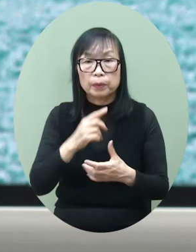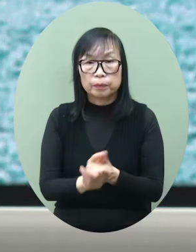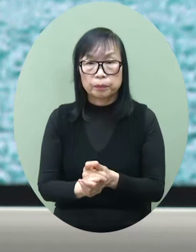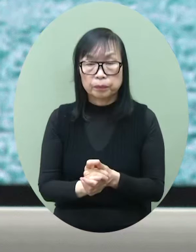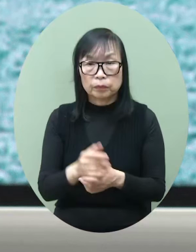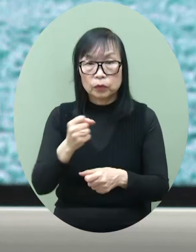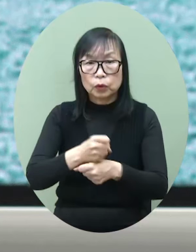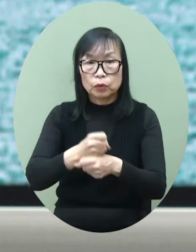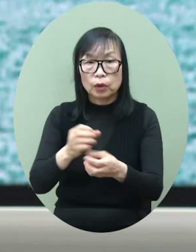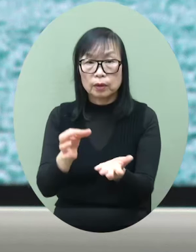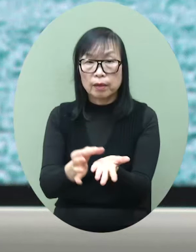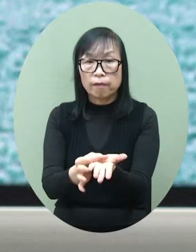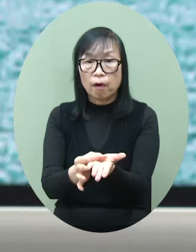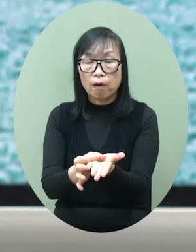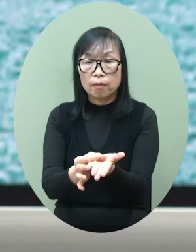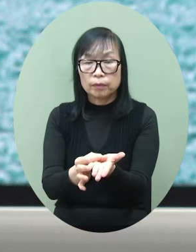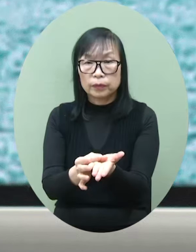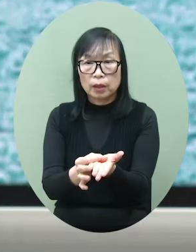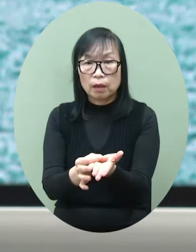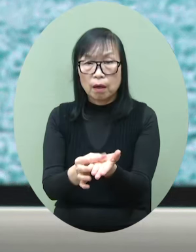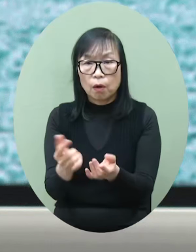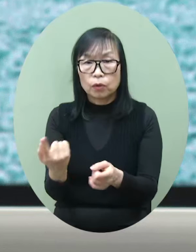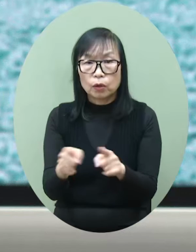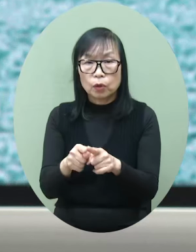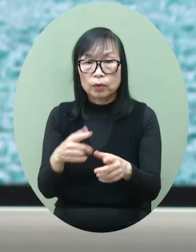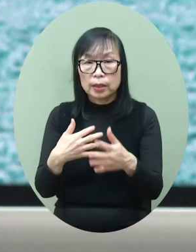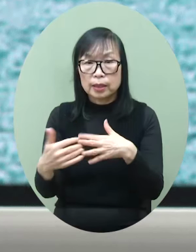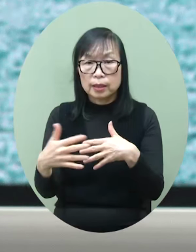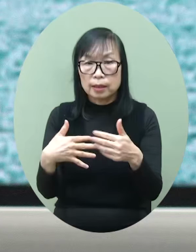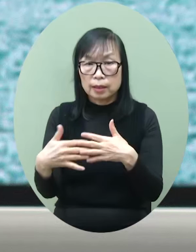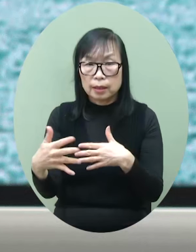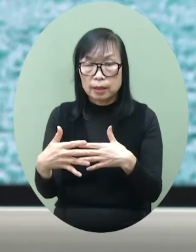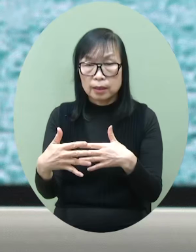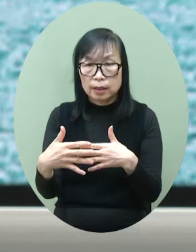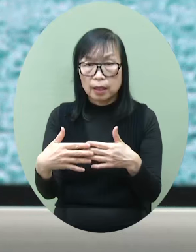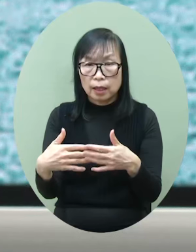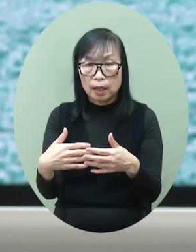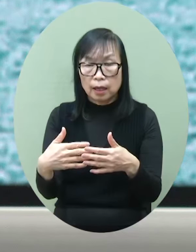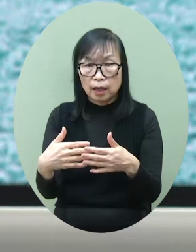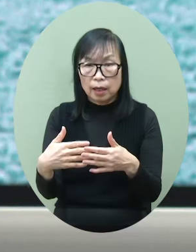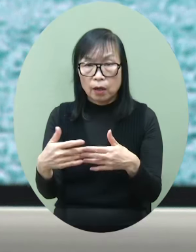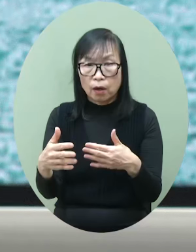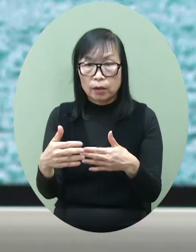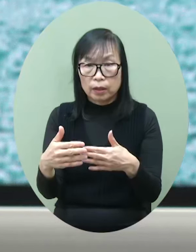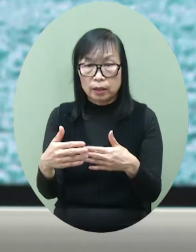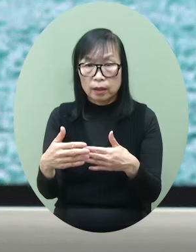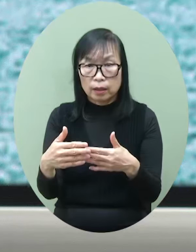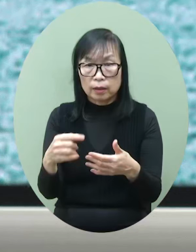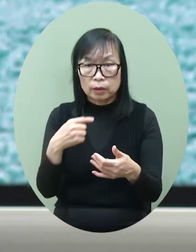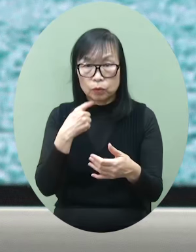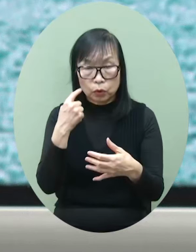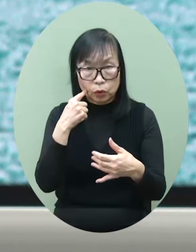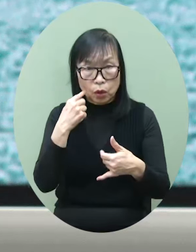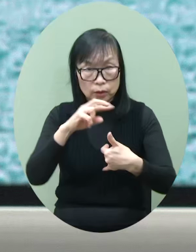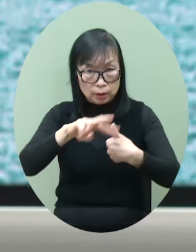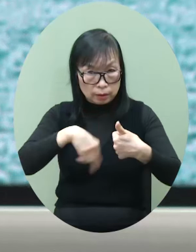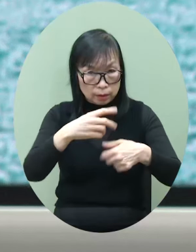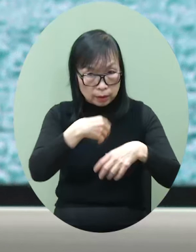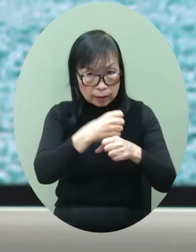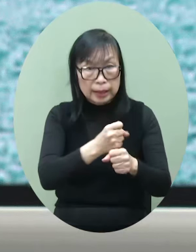地方很多他的同工一起上班的人士我們都會要他們強制檢疫